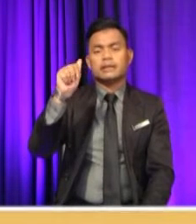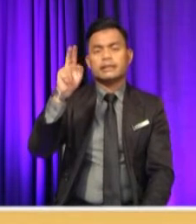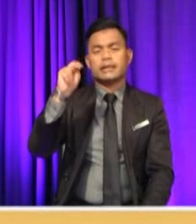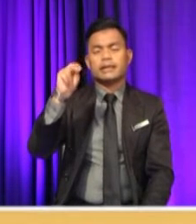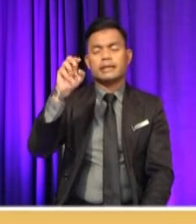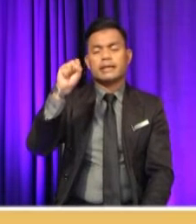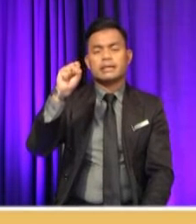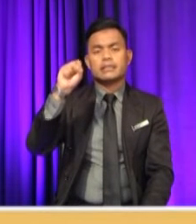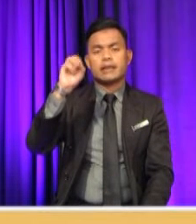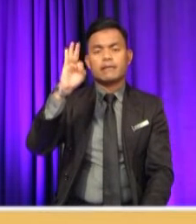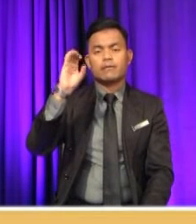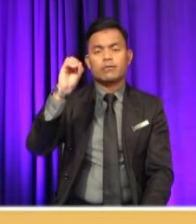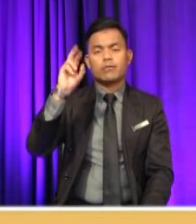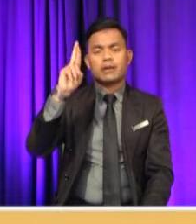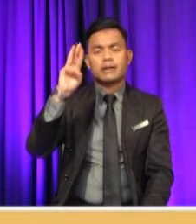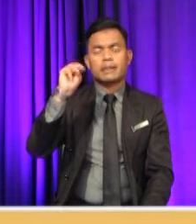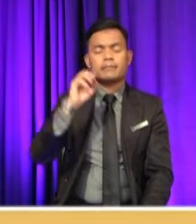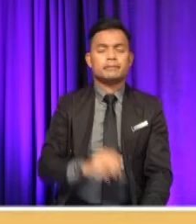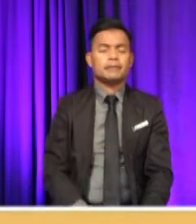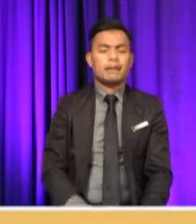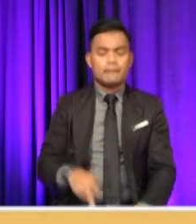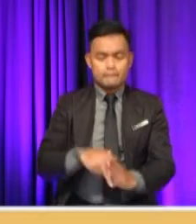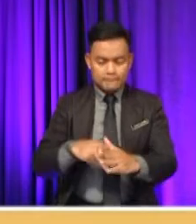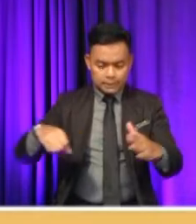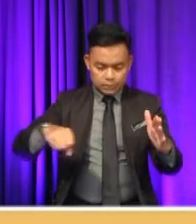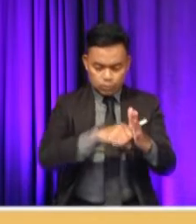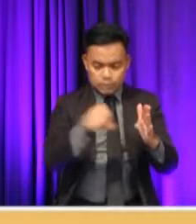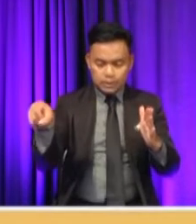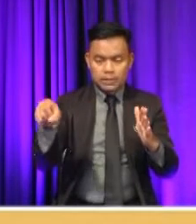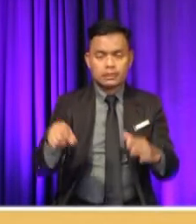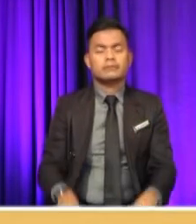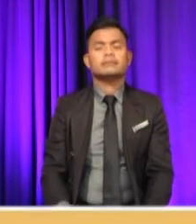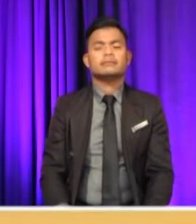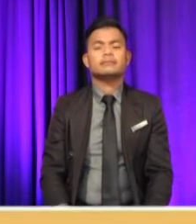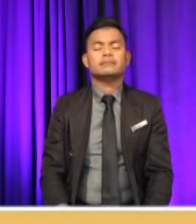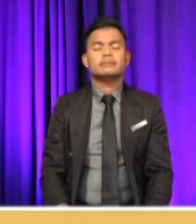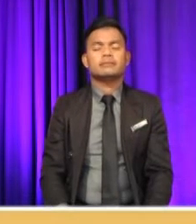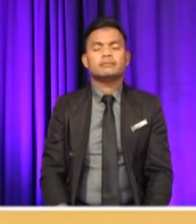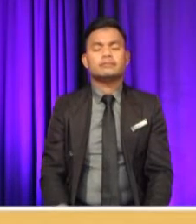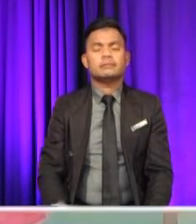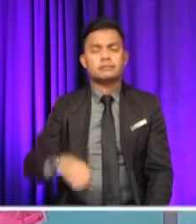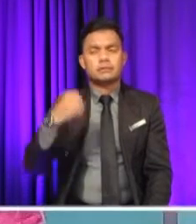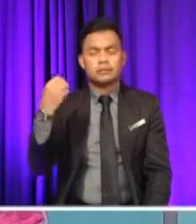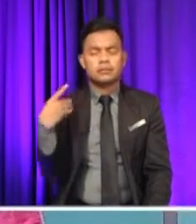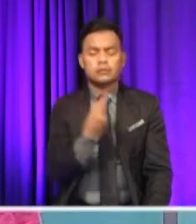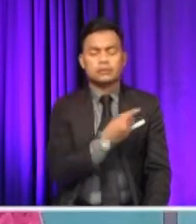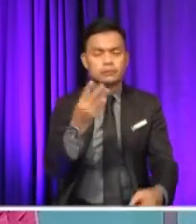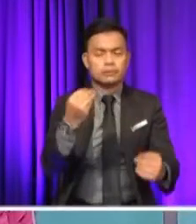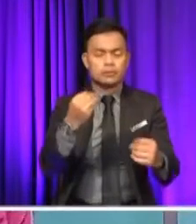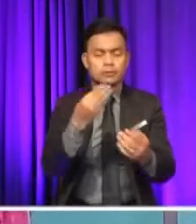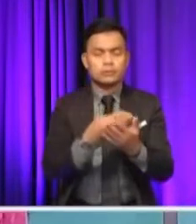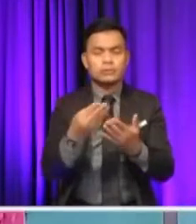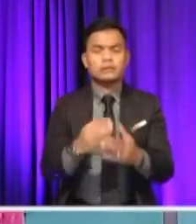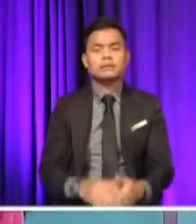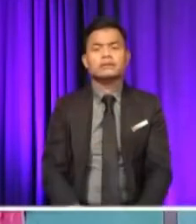berubah, transform. Okey, penyongsang ataupun inverter. Ini selalu kalau kita nak beli barang-barang elektrik sekarang banyak dia tulis